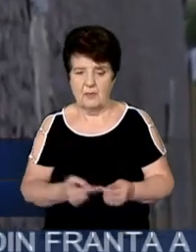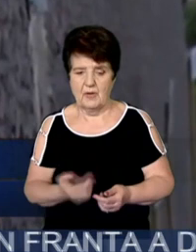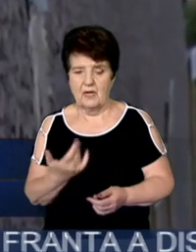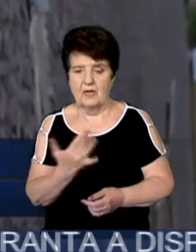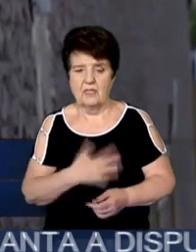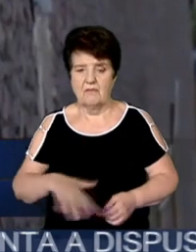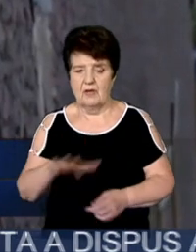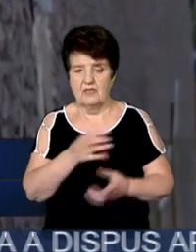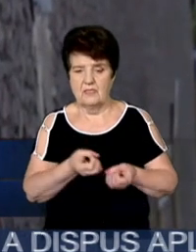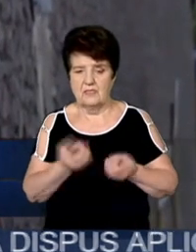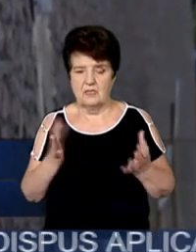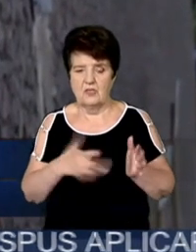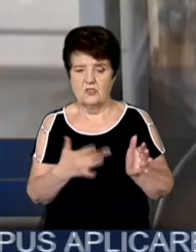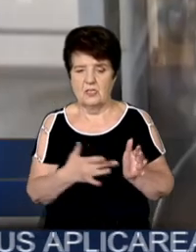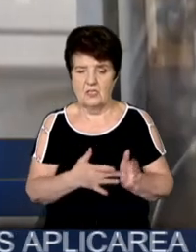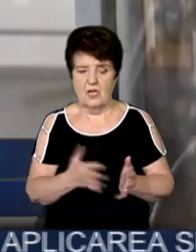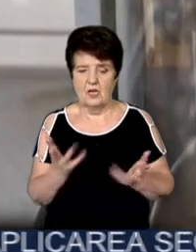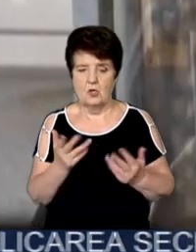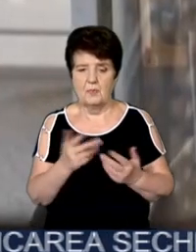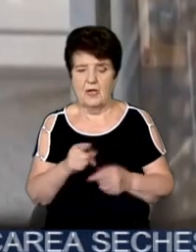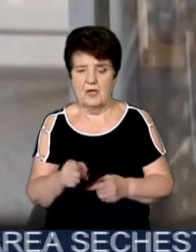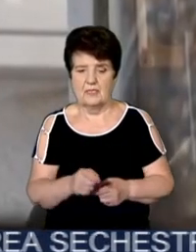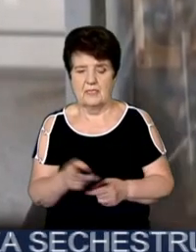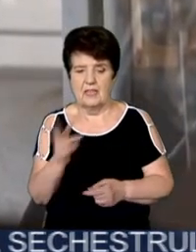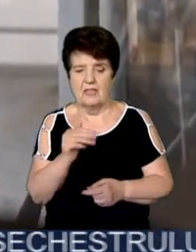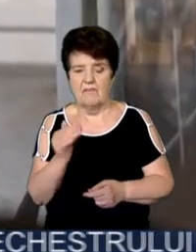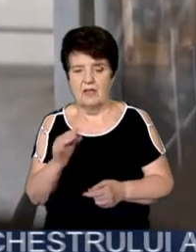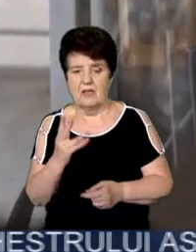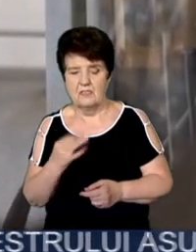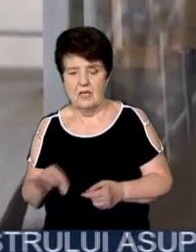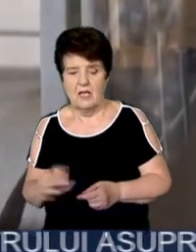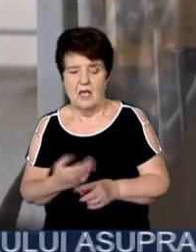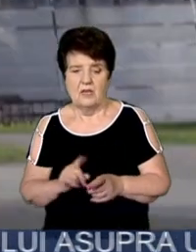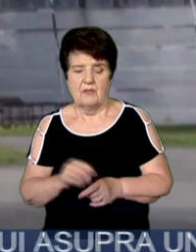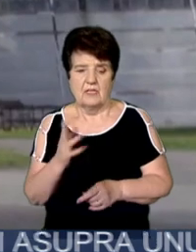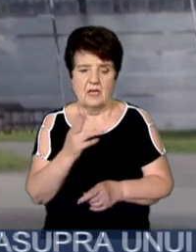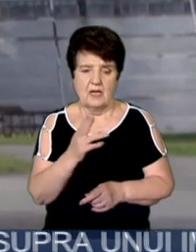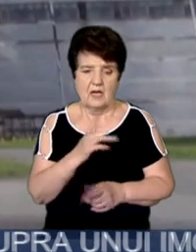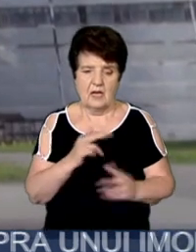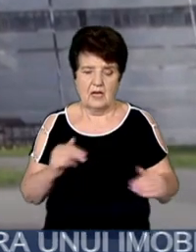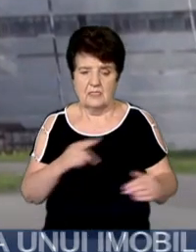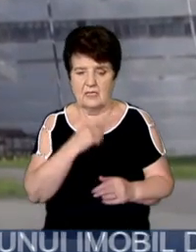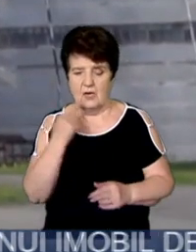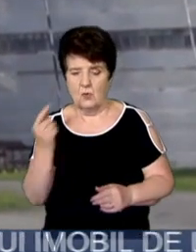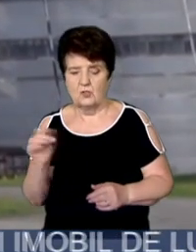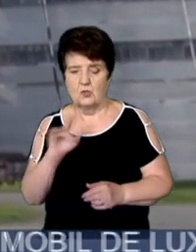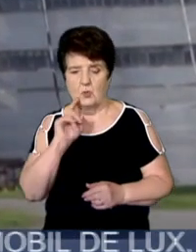pe teritoriul centralei au avut loc numeroase deflagrații, pentru care Ucraina și Federația Rusă se acuză reciproc.